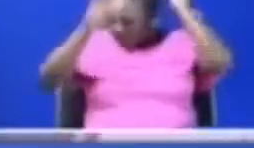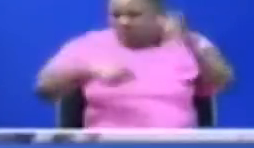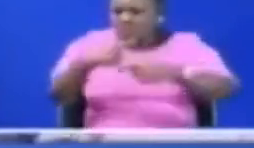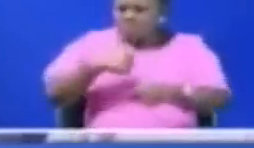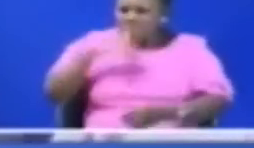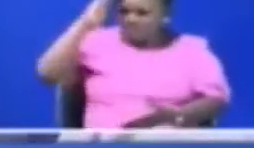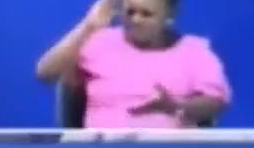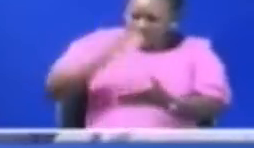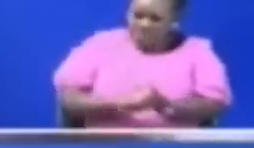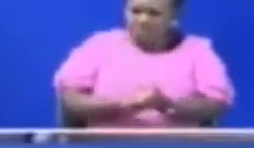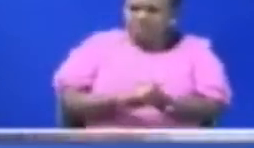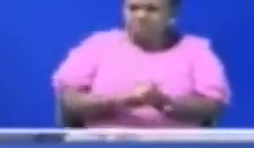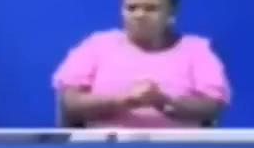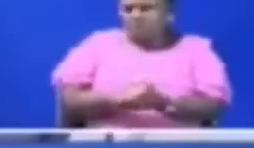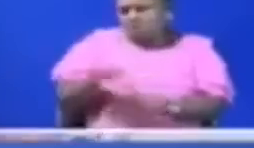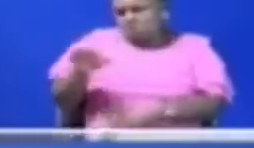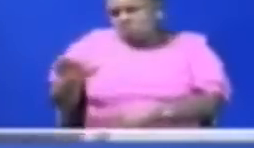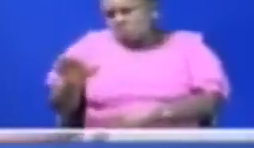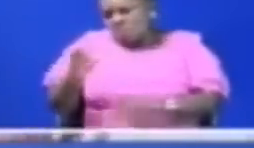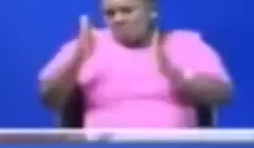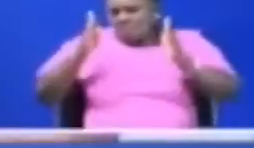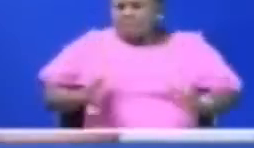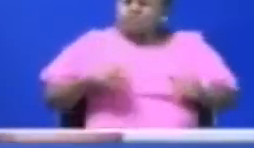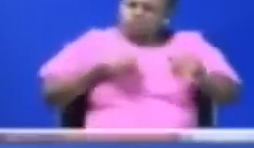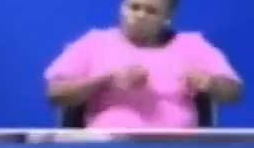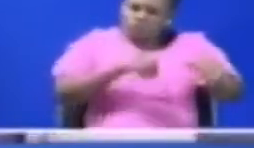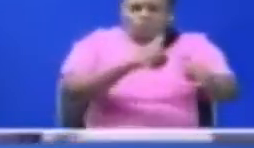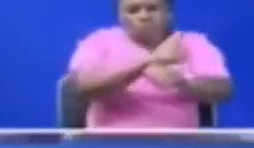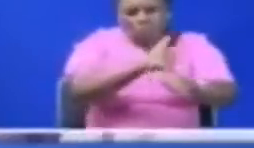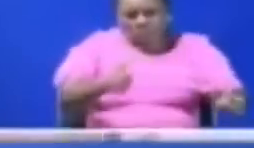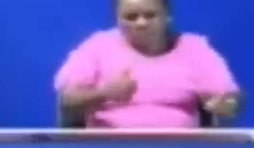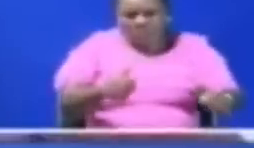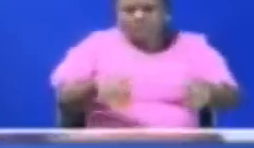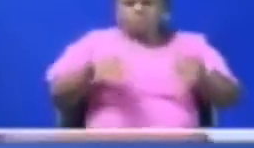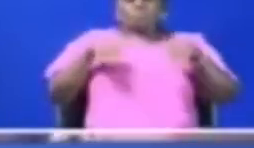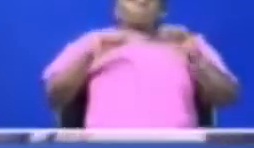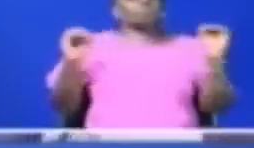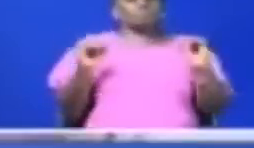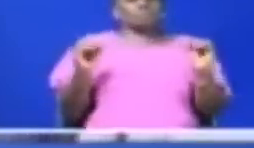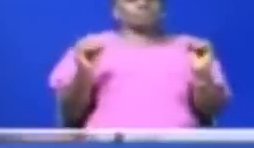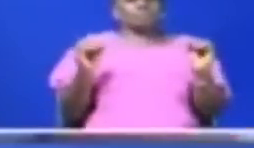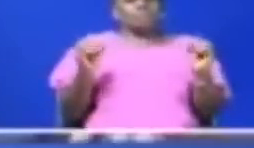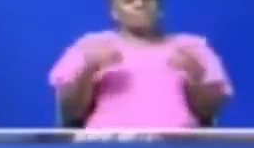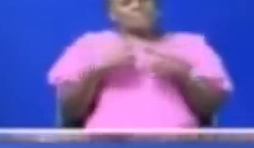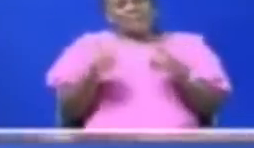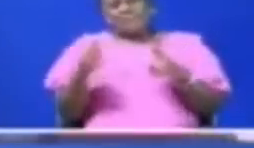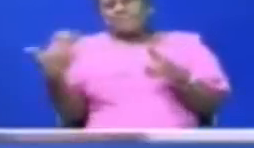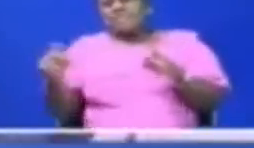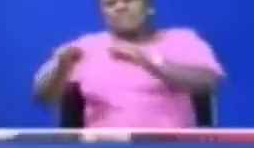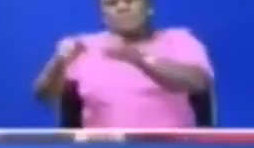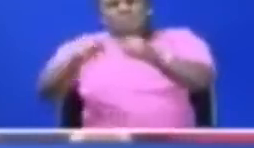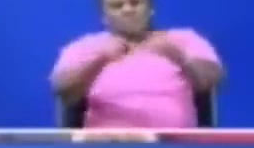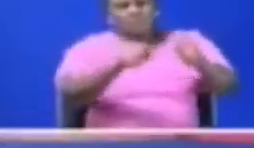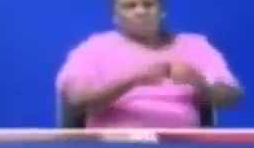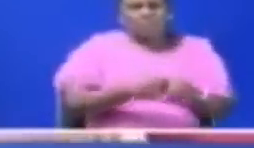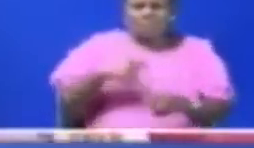Mimi nina imani ndani mwako, najua kwamba wewe ni mtu wa kufuatilia maneno. Usikae kitako chini na ili hali mambo Kakamega